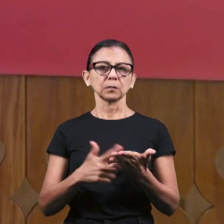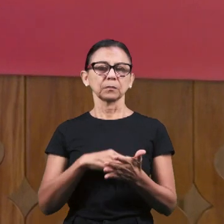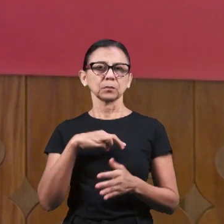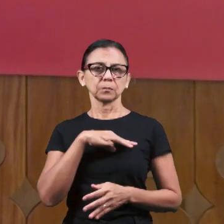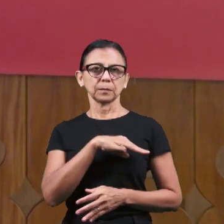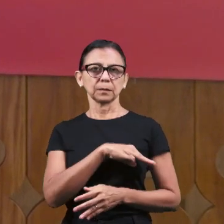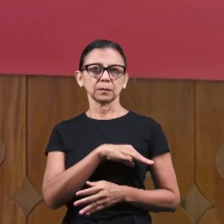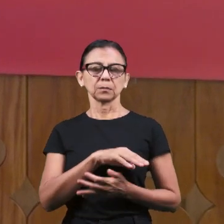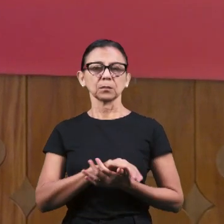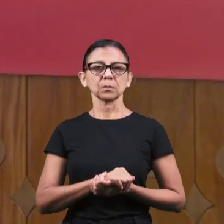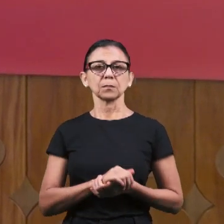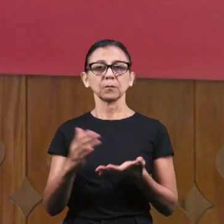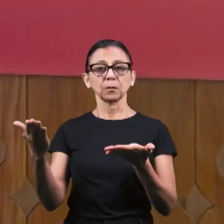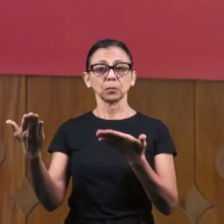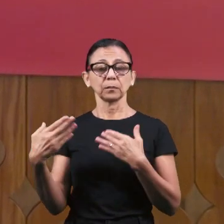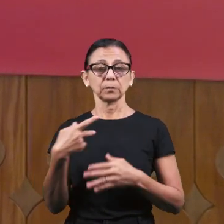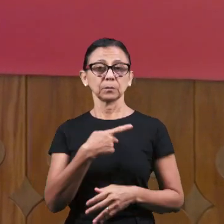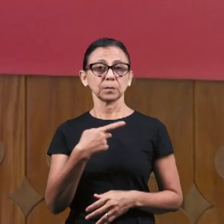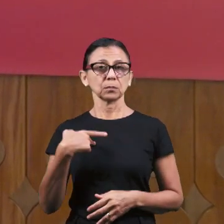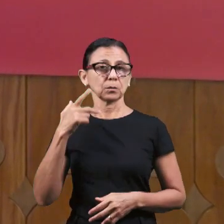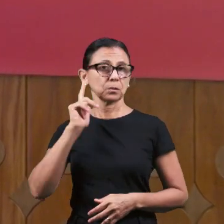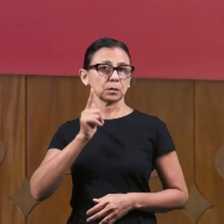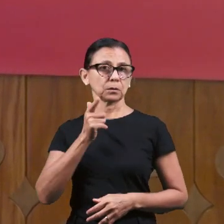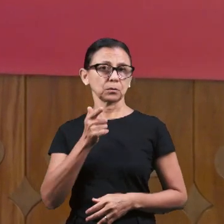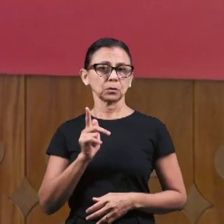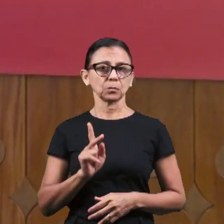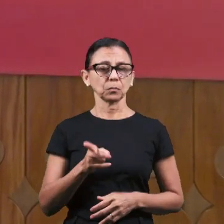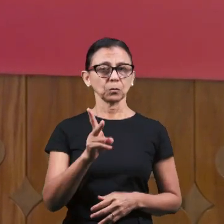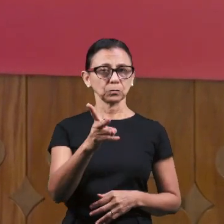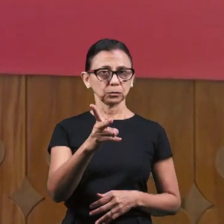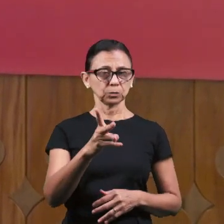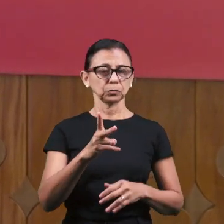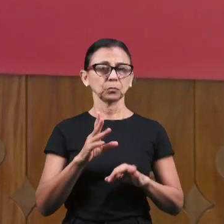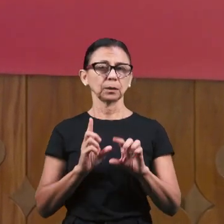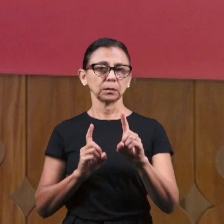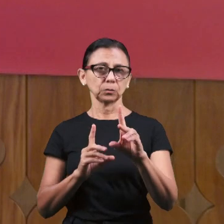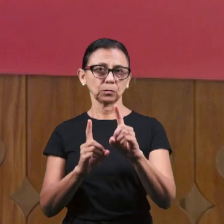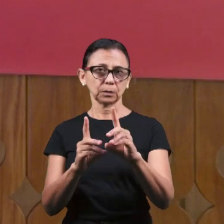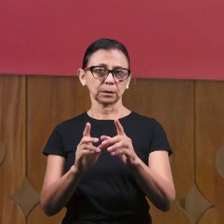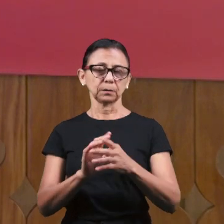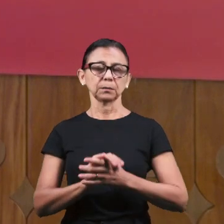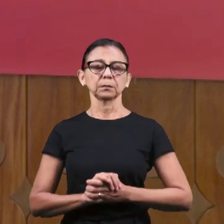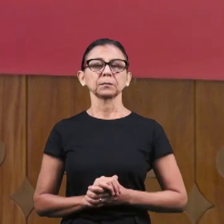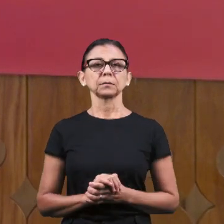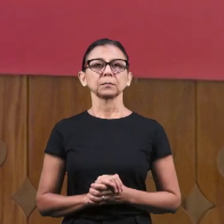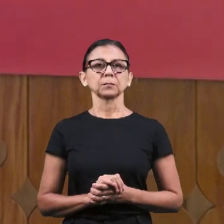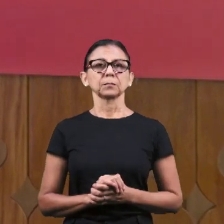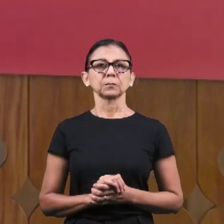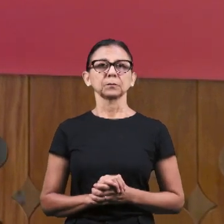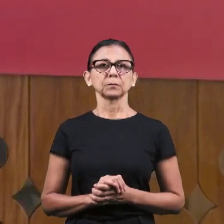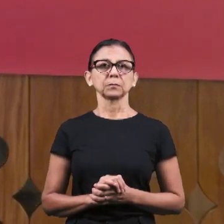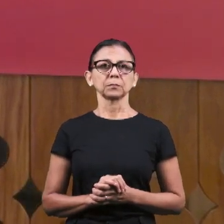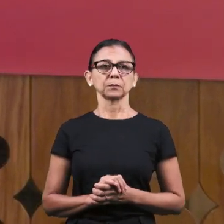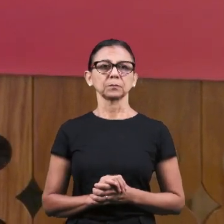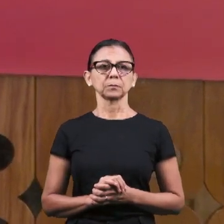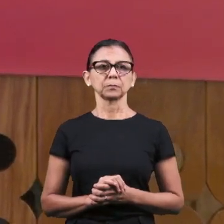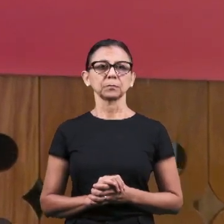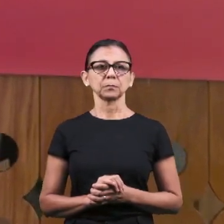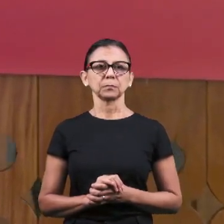la parole au pasteur de Chigueiros pour donner la continuité et apporter le contenu doctrinaire de l'enseignement.